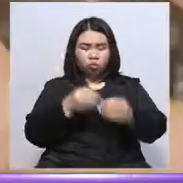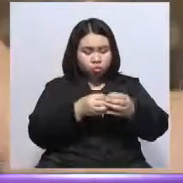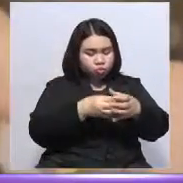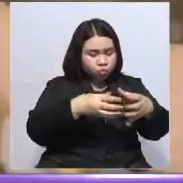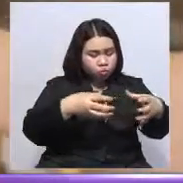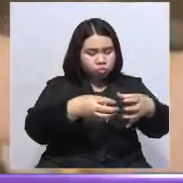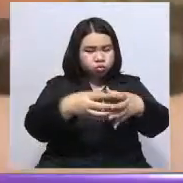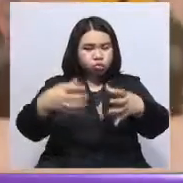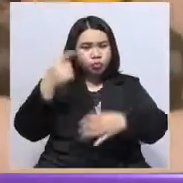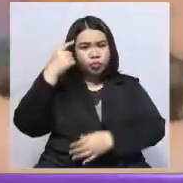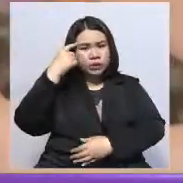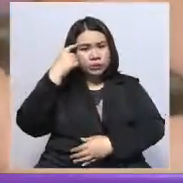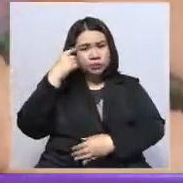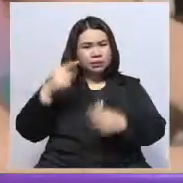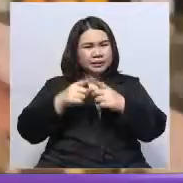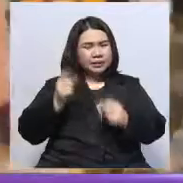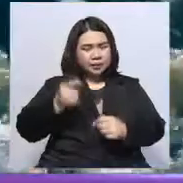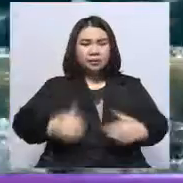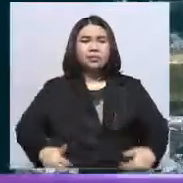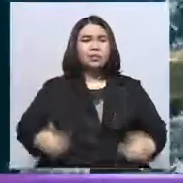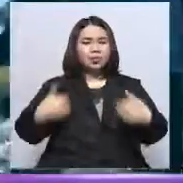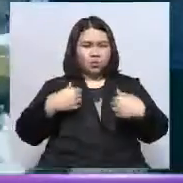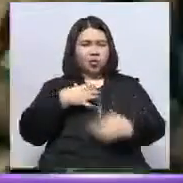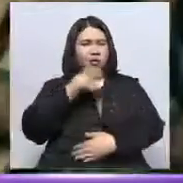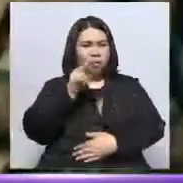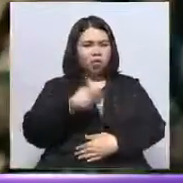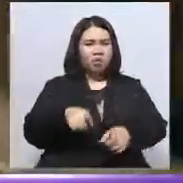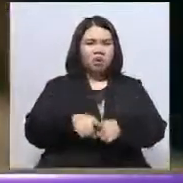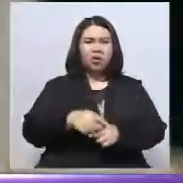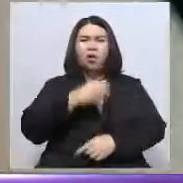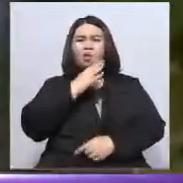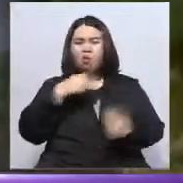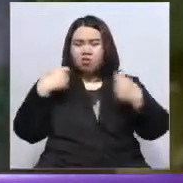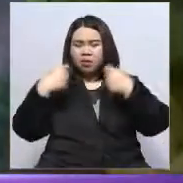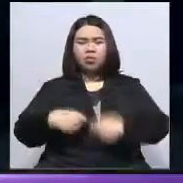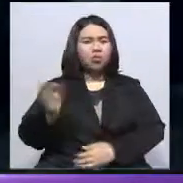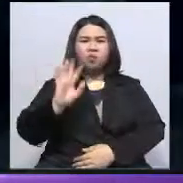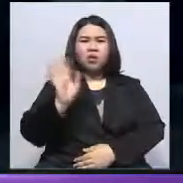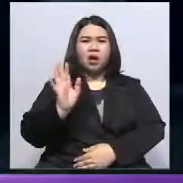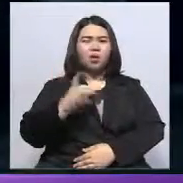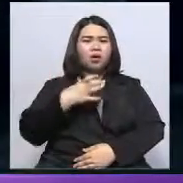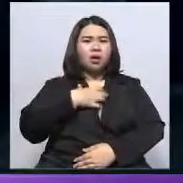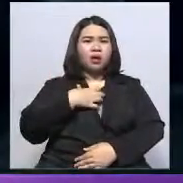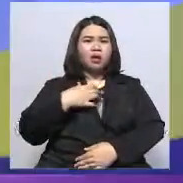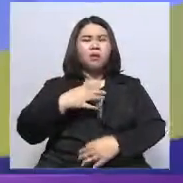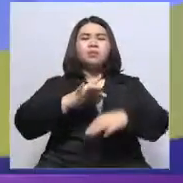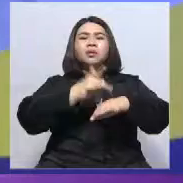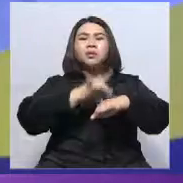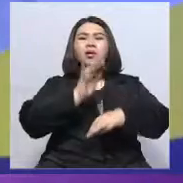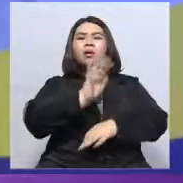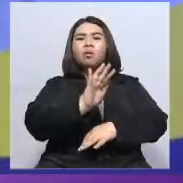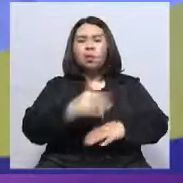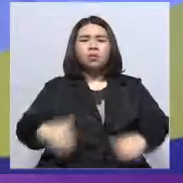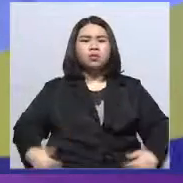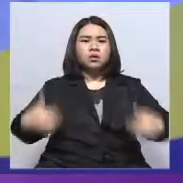หาความจริงแท้เขาไม่ได้อยากไปดูของเฟกๆที่ไหนหรอกครับที่ไหนๆก็สามารถสร้างของเฟกๆมาให้คนดูได้แต่ถ้าท่าน